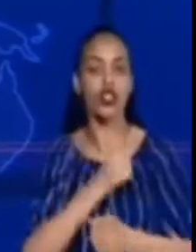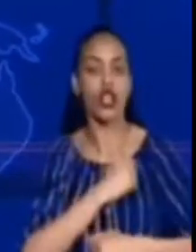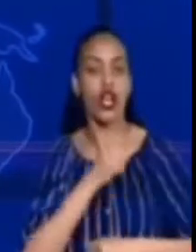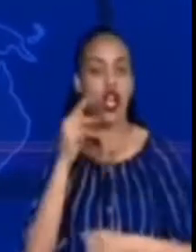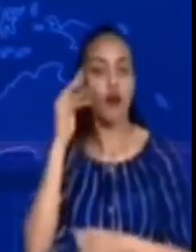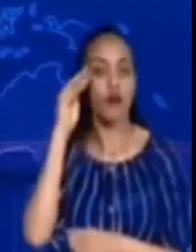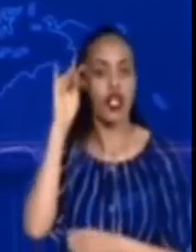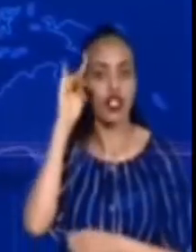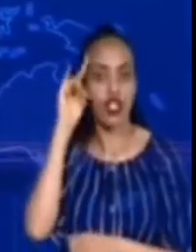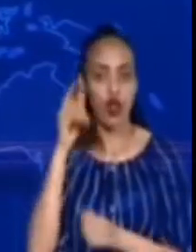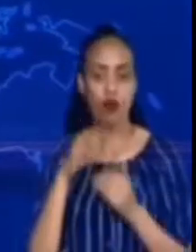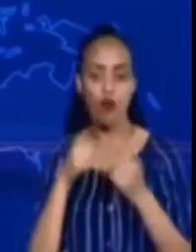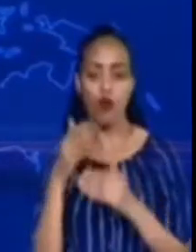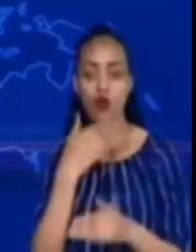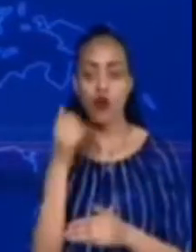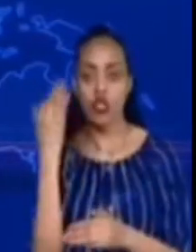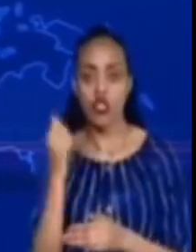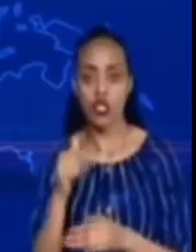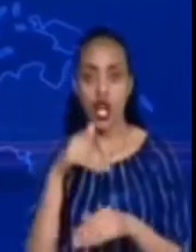ዛሬ። ተመልከቱት፣